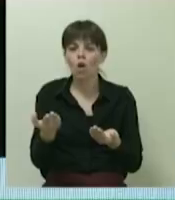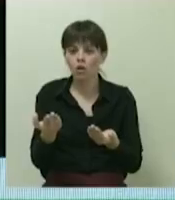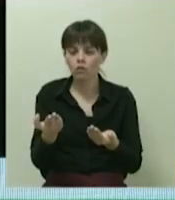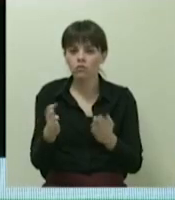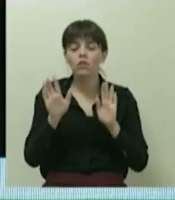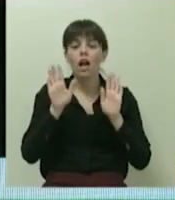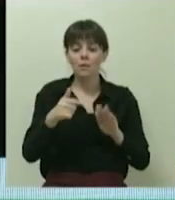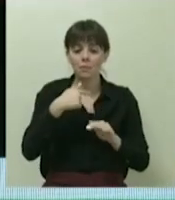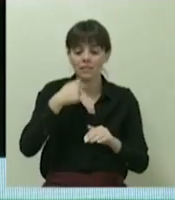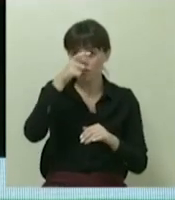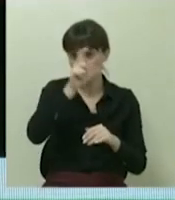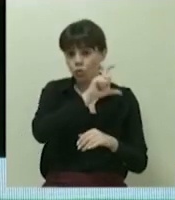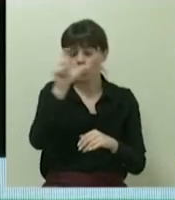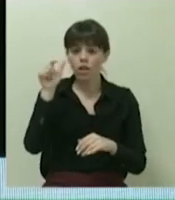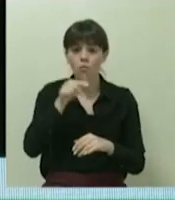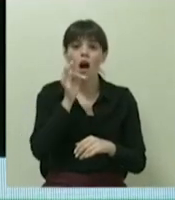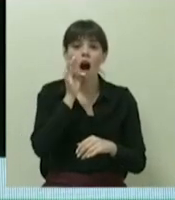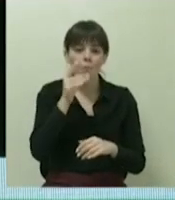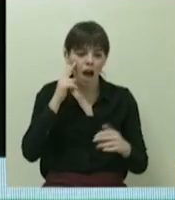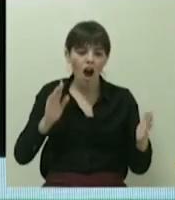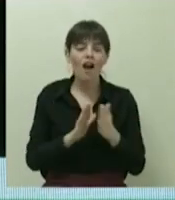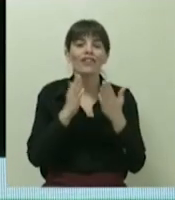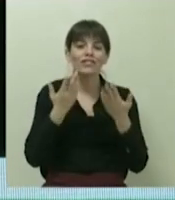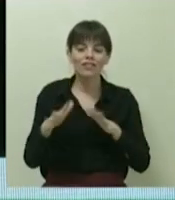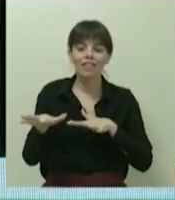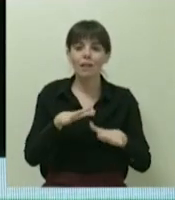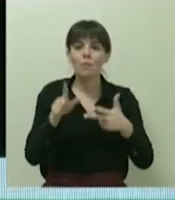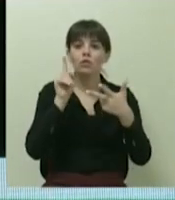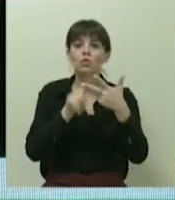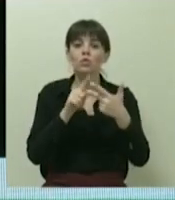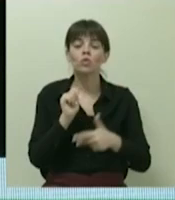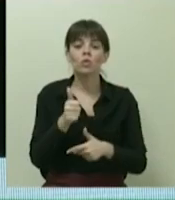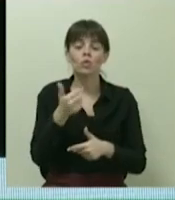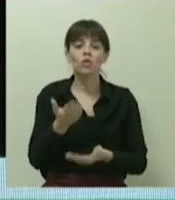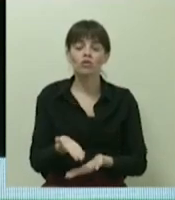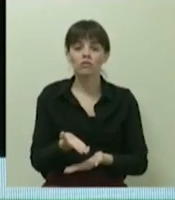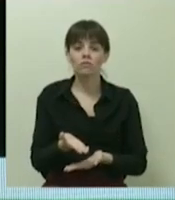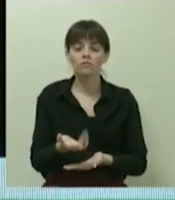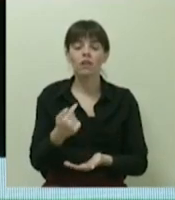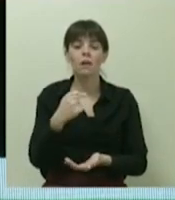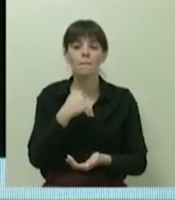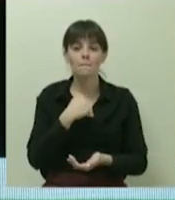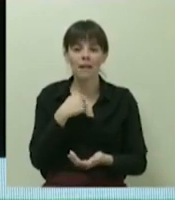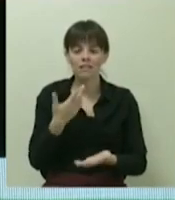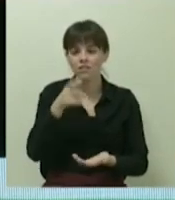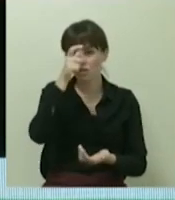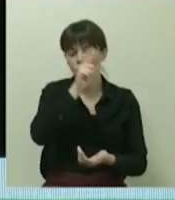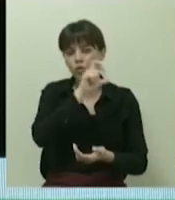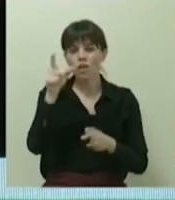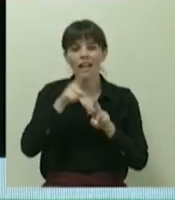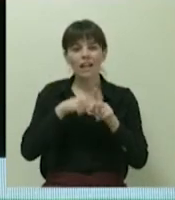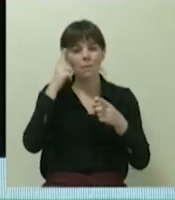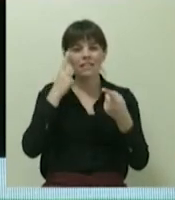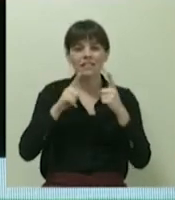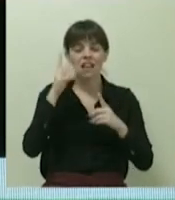Ama biz Türkiye'de şu haberle de karşılaştık, üstelik depremin 3. gününde. Ben işte Türkiye Yapay